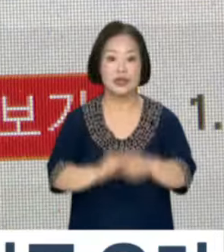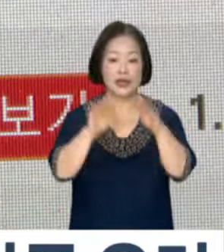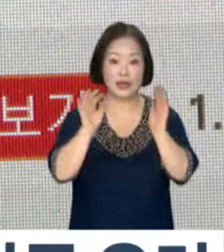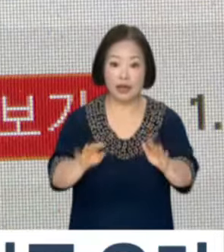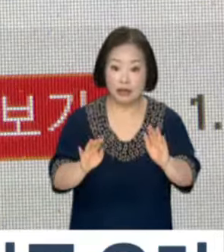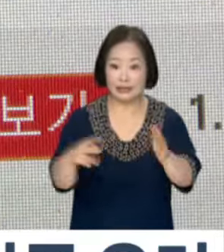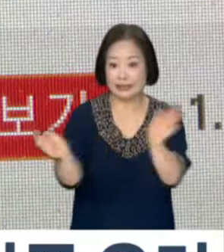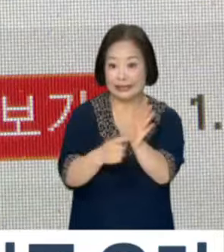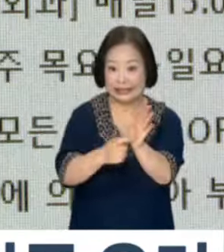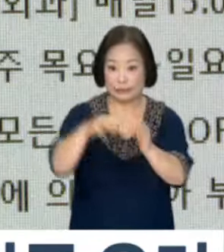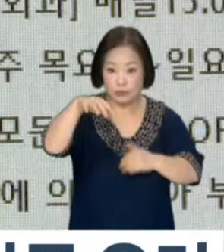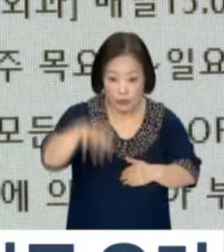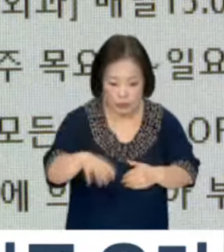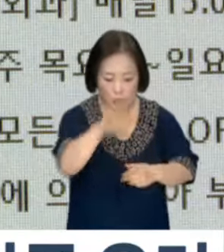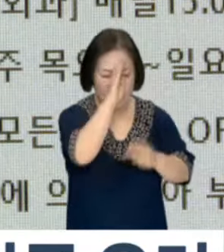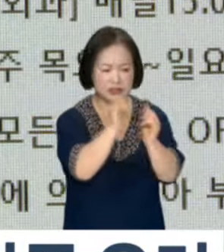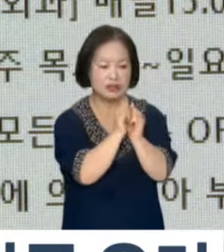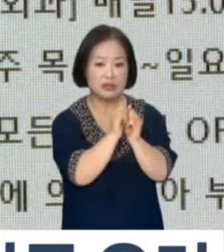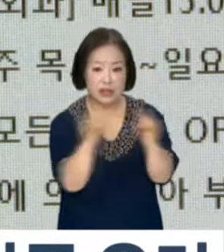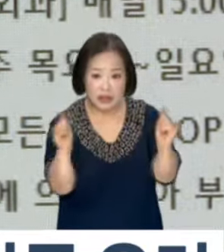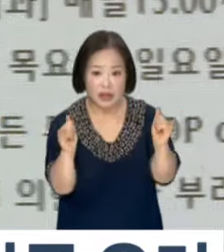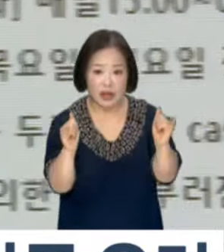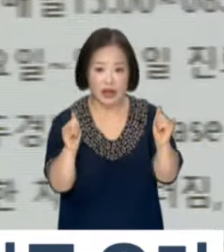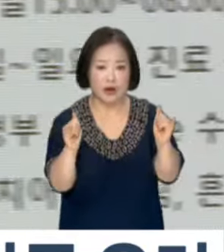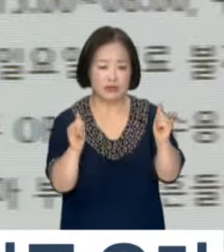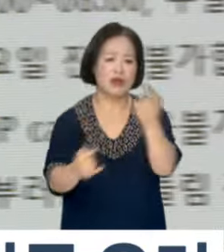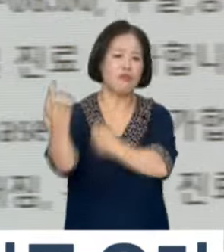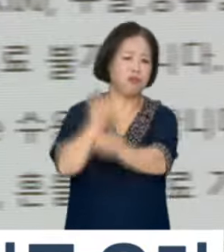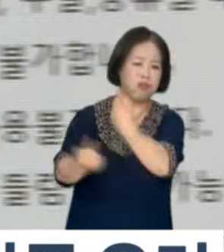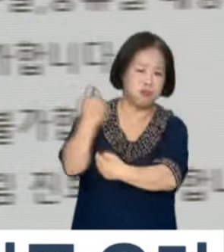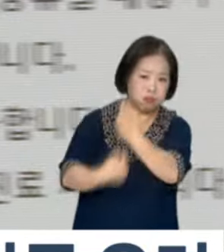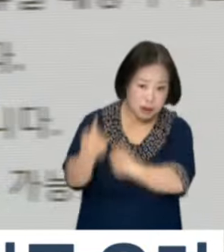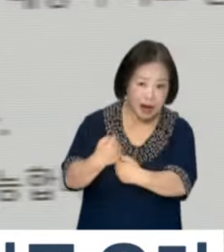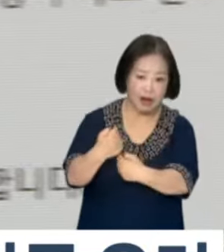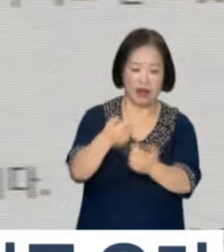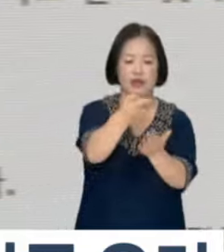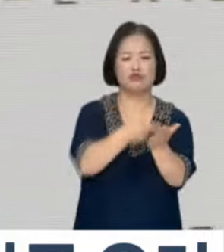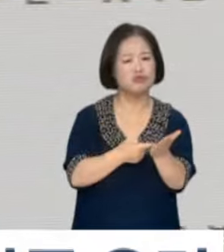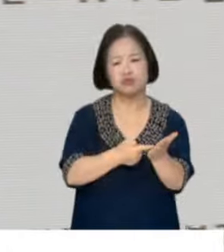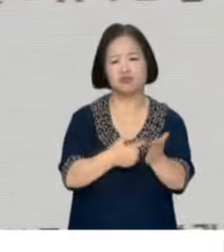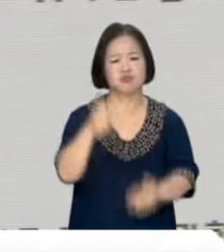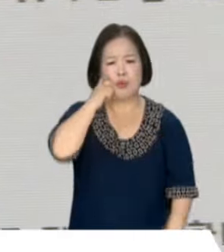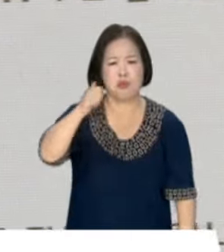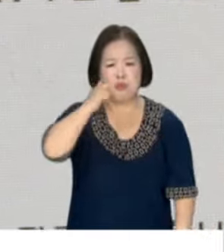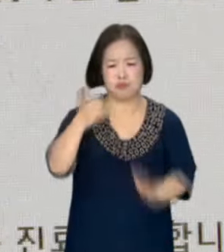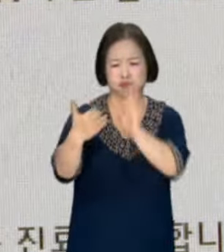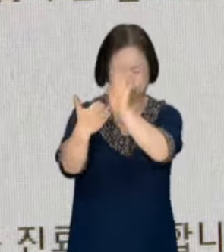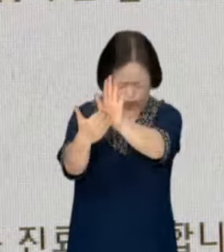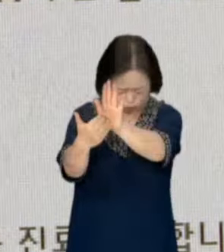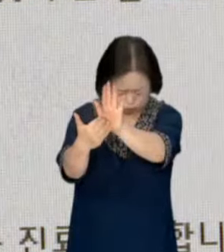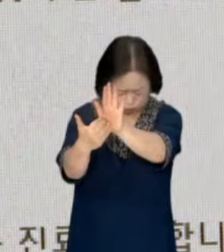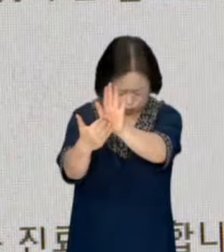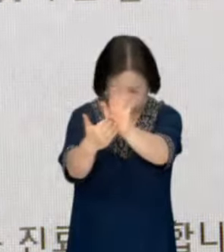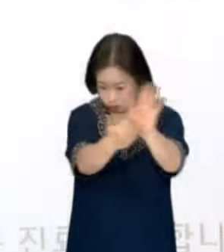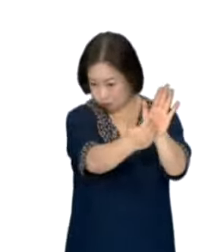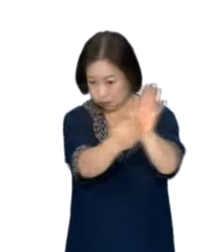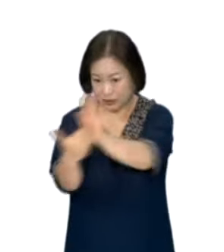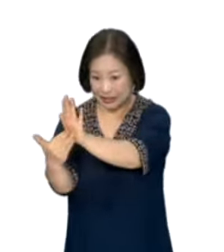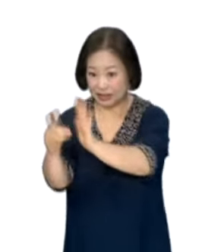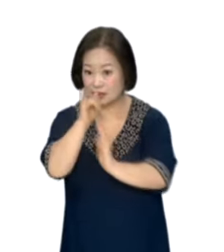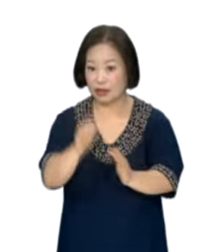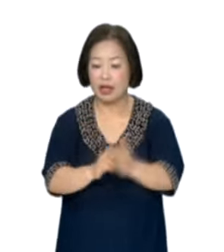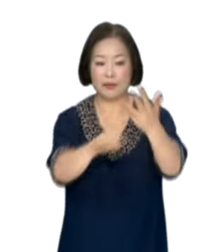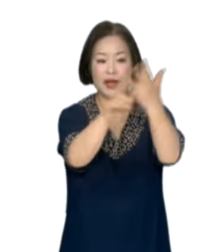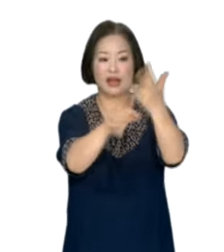이미 응급실은 환자들이 평소보다 몰리며 응급 수술 불가 등 운영 제한이 따르고 있습니다